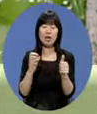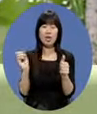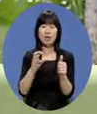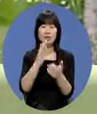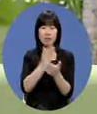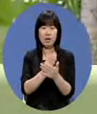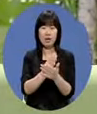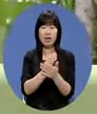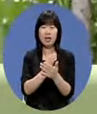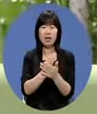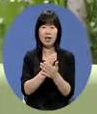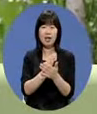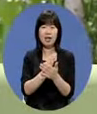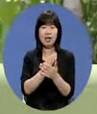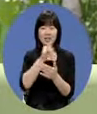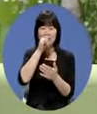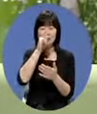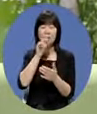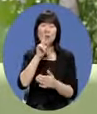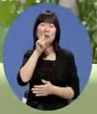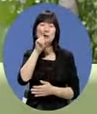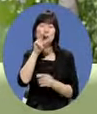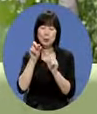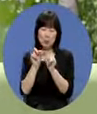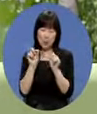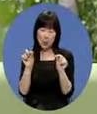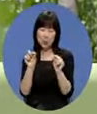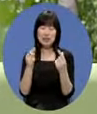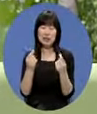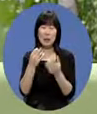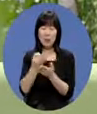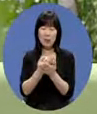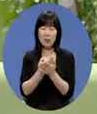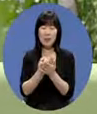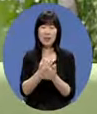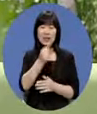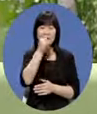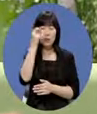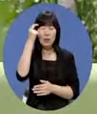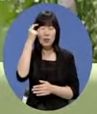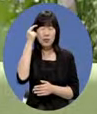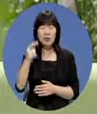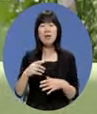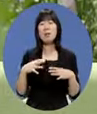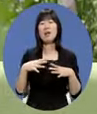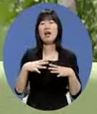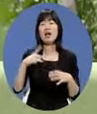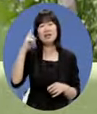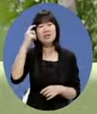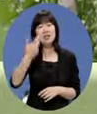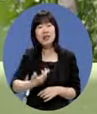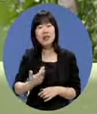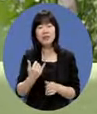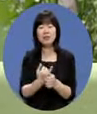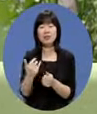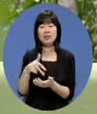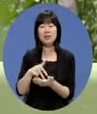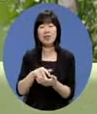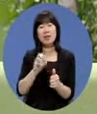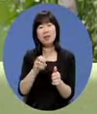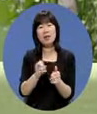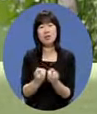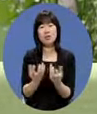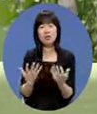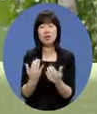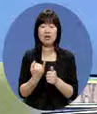대화 쥐꼬리. 네. 쥐꼬리만큼 벌어다 주고 왜 생색 내냐. 이런 얘기가 아내 입장에서 이제 안 나올 수가 없는